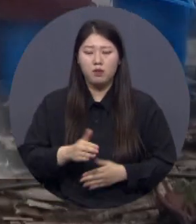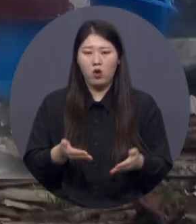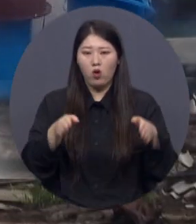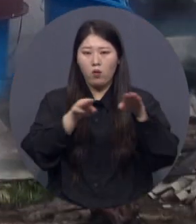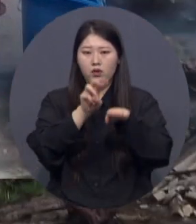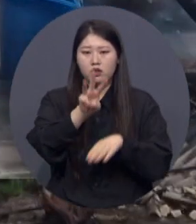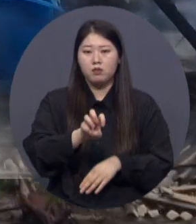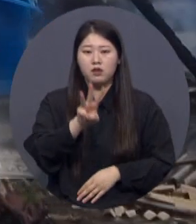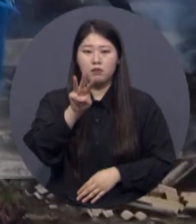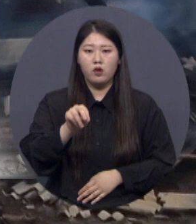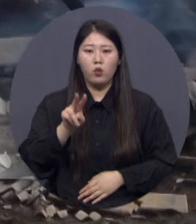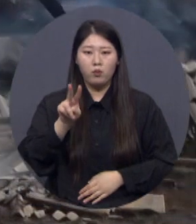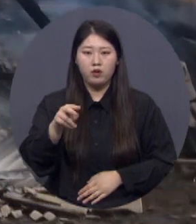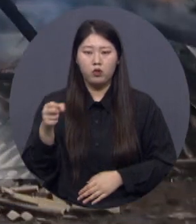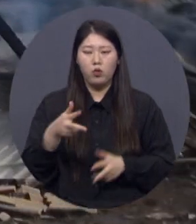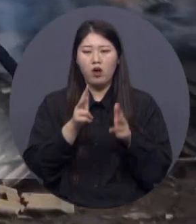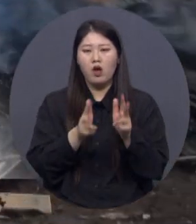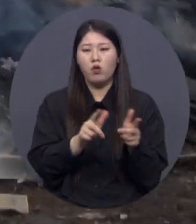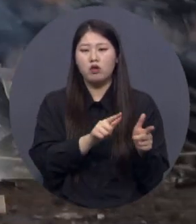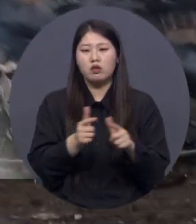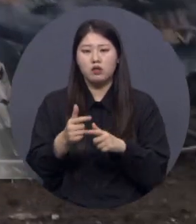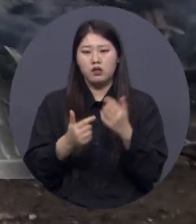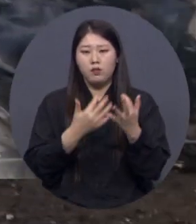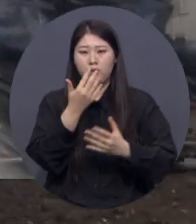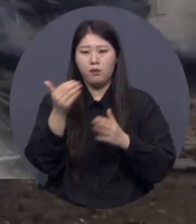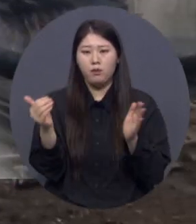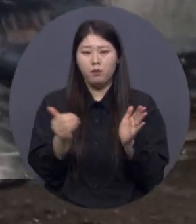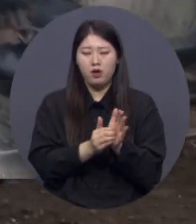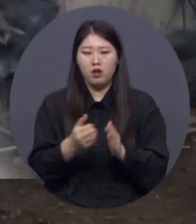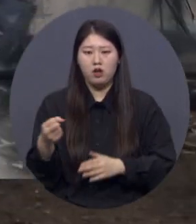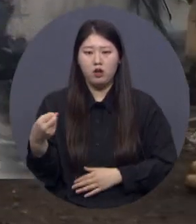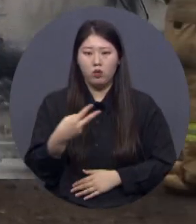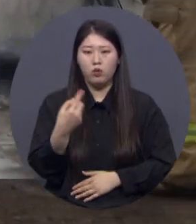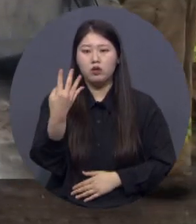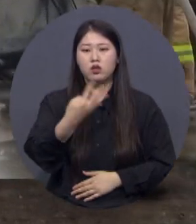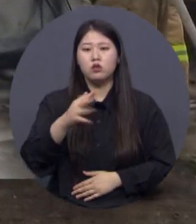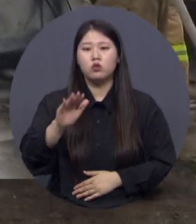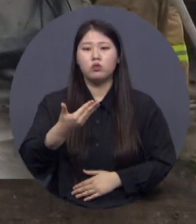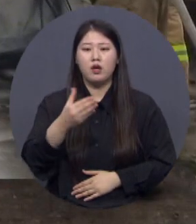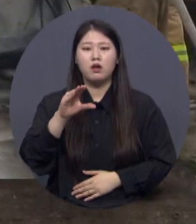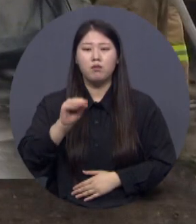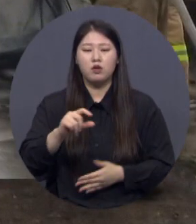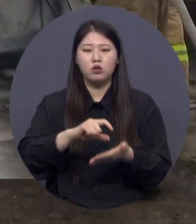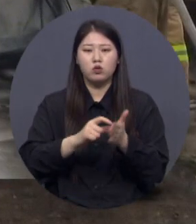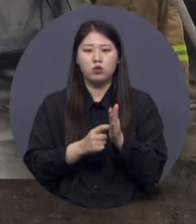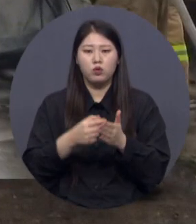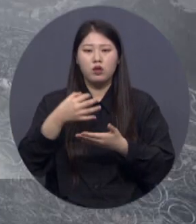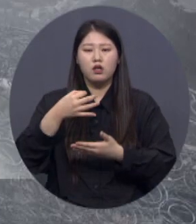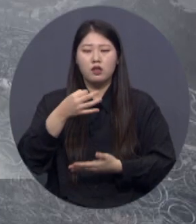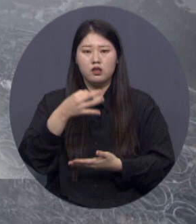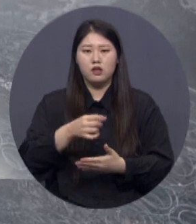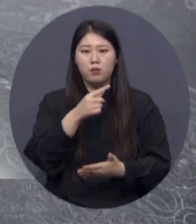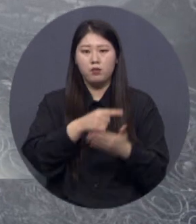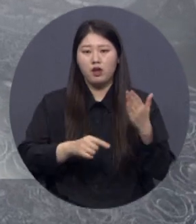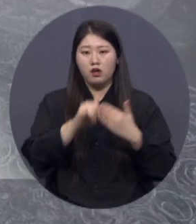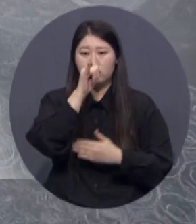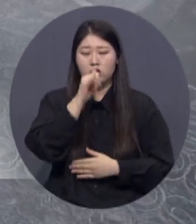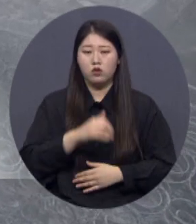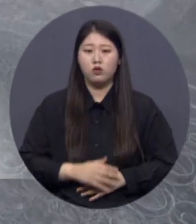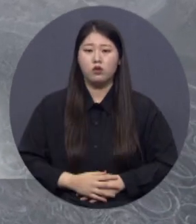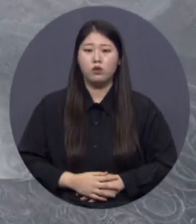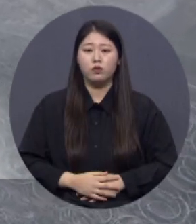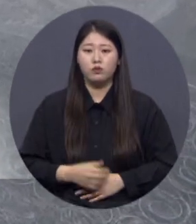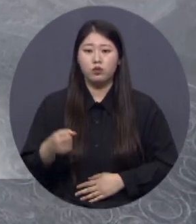33제곱미터와 에어컨 등을 태우고 소방서 주산 4,900여만 원에 재산 피를 내고 1시간 만에 꺼졌습니다